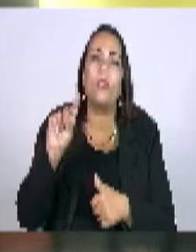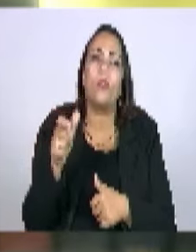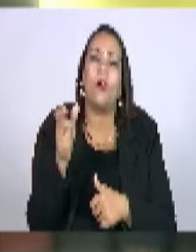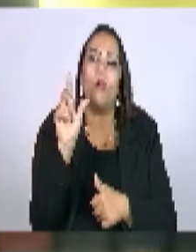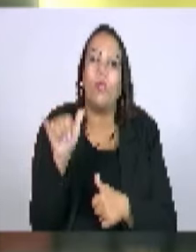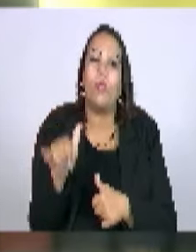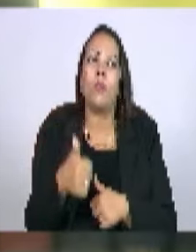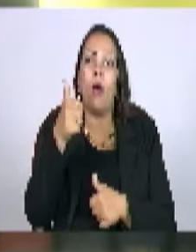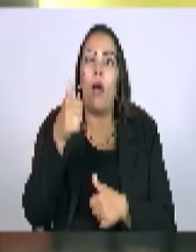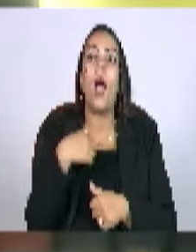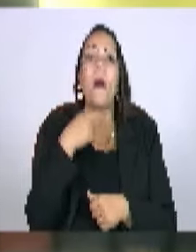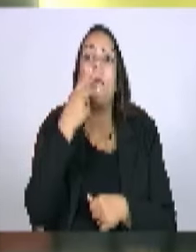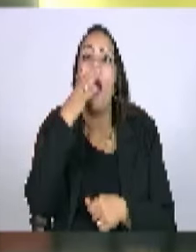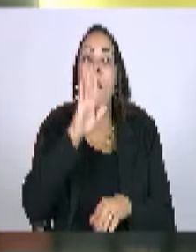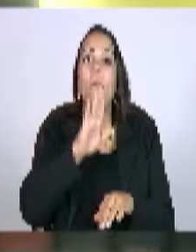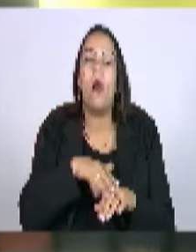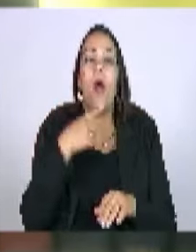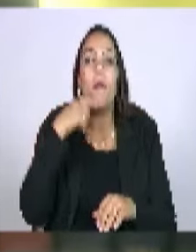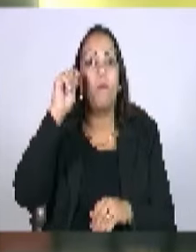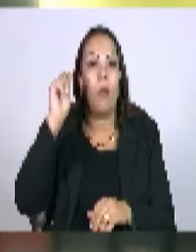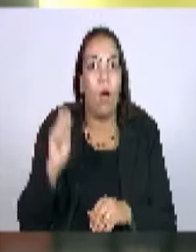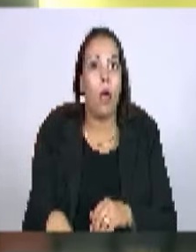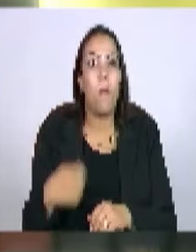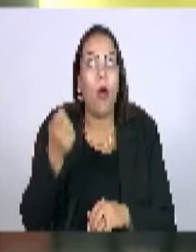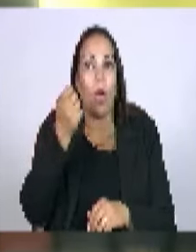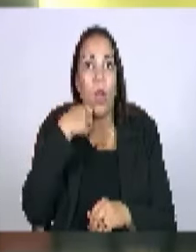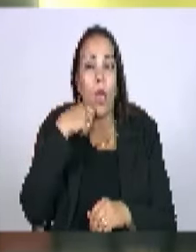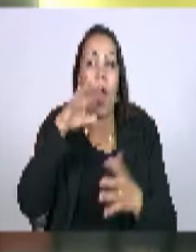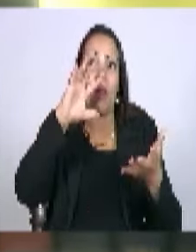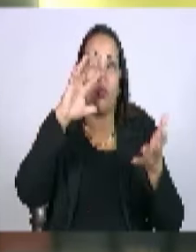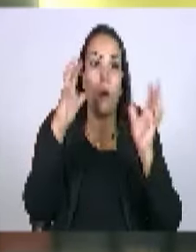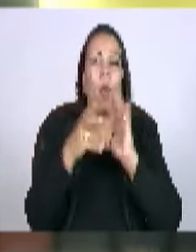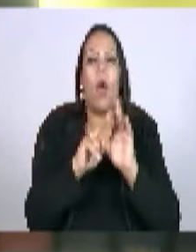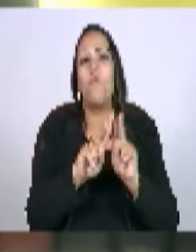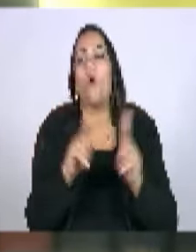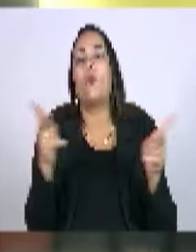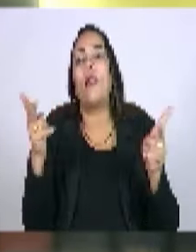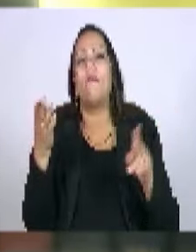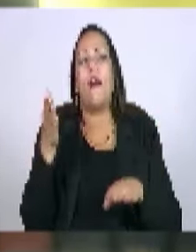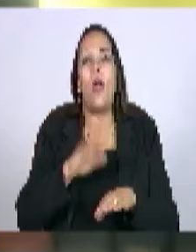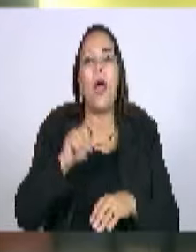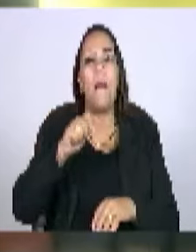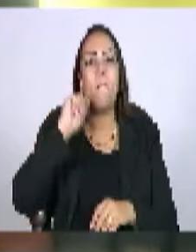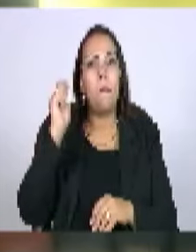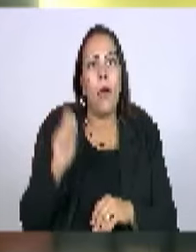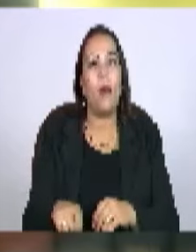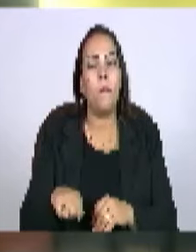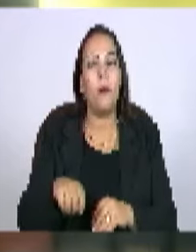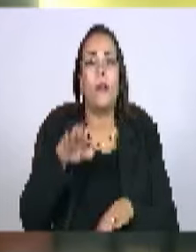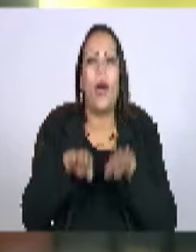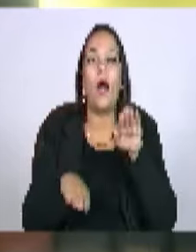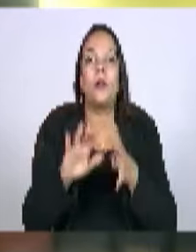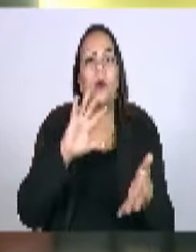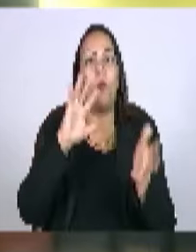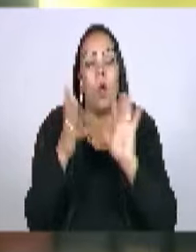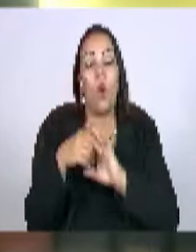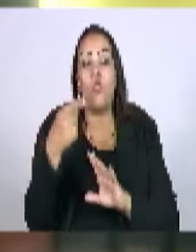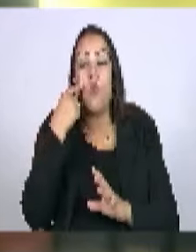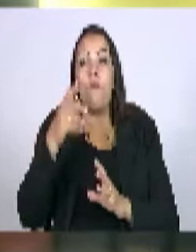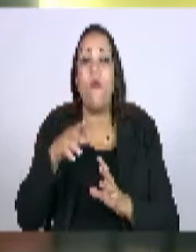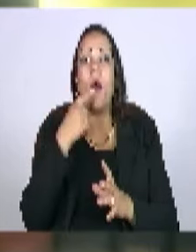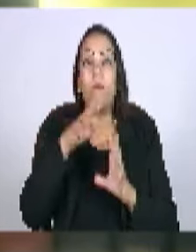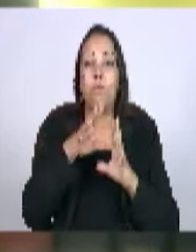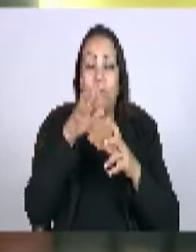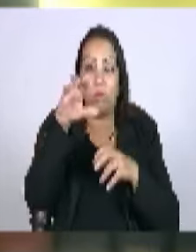عايز اقوله في هذا السياق ان المحكمه الجنائيه الدوليه تختلف عن محكمه العدل الدوليه محكمه العدل الدوليه بتنظر في قضايا بين